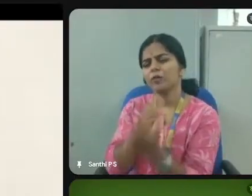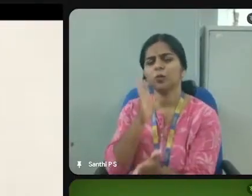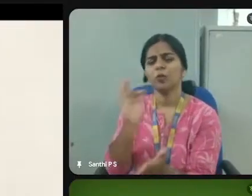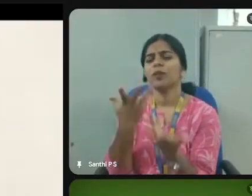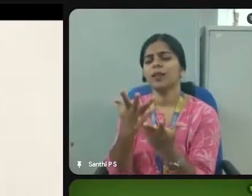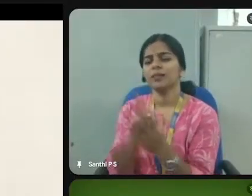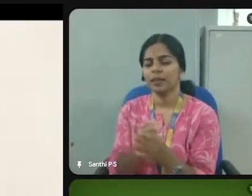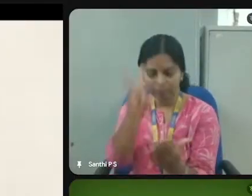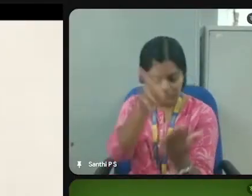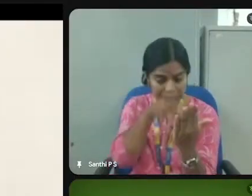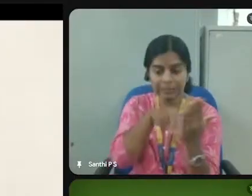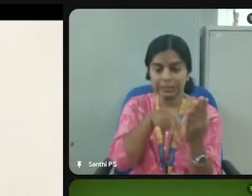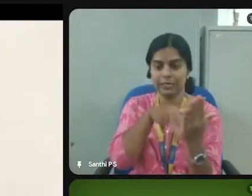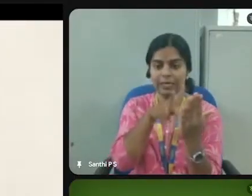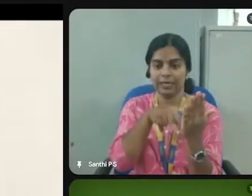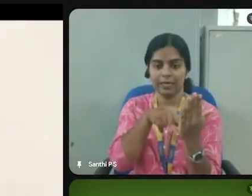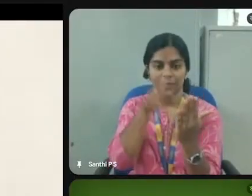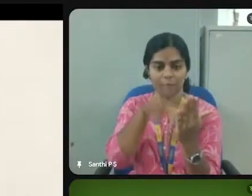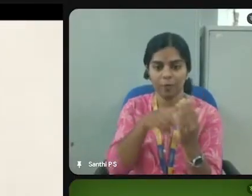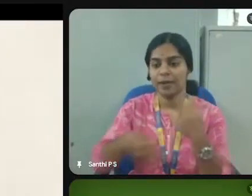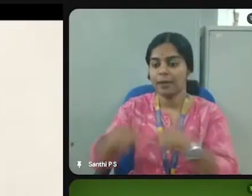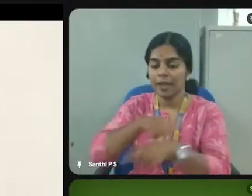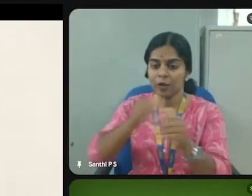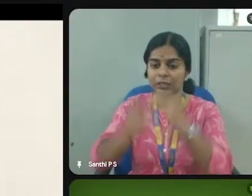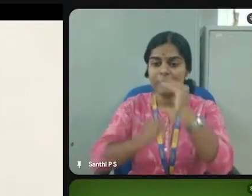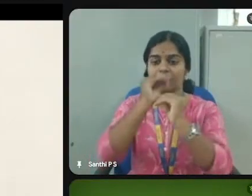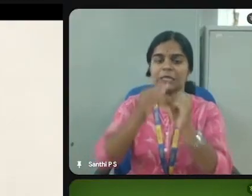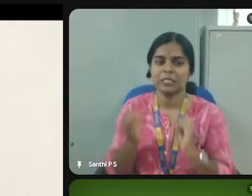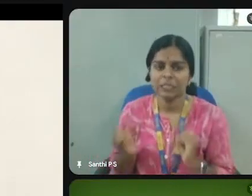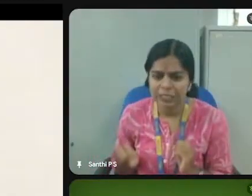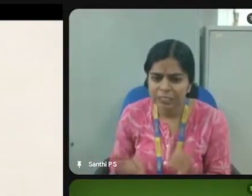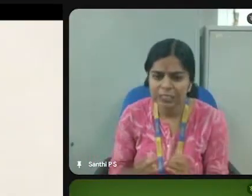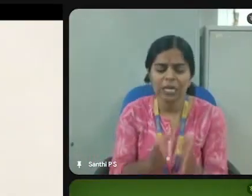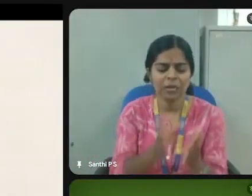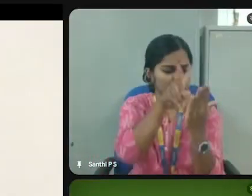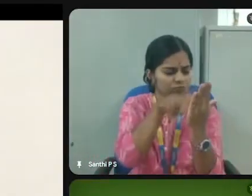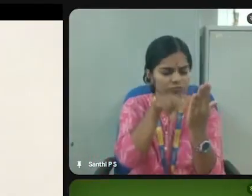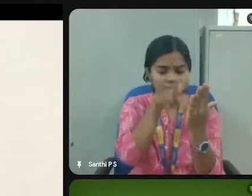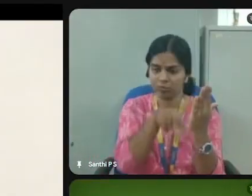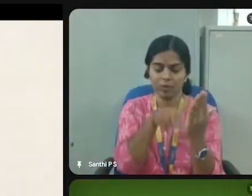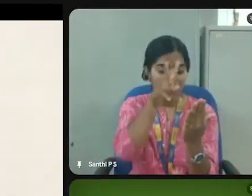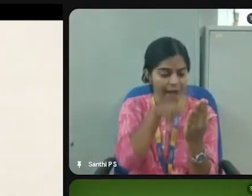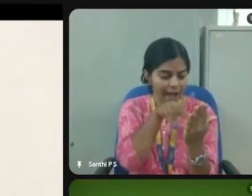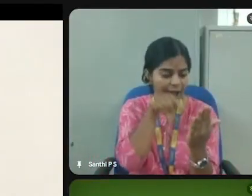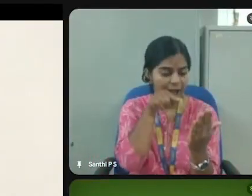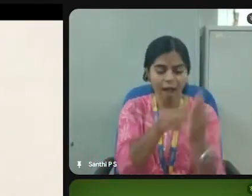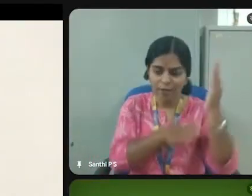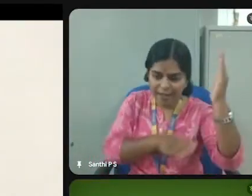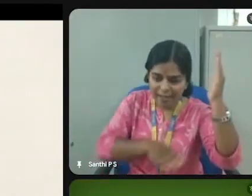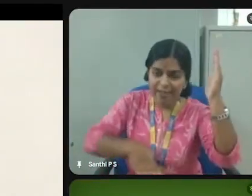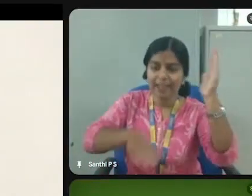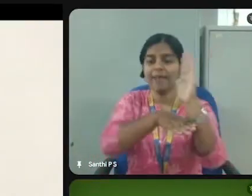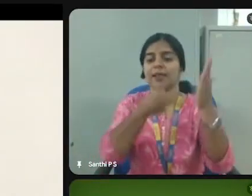ഫാക്ടറാണ് റീഡിംഗ്. പിന്നീടുള്ള ഭാഷാ ഡെവലപ്മെന്റ് എല്ലാം നടക്കുന്നത് റീഡിങ്ങിലൂടെയാണ്. അപ്പം ആ ഒരു സ്റ്റേജ്